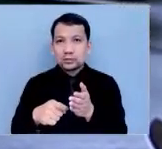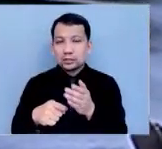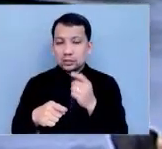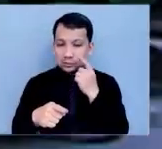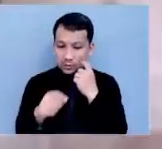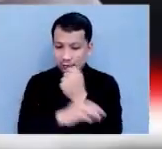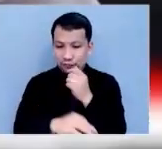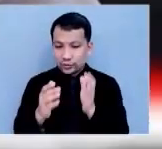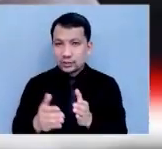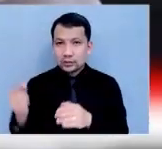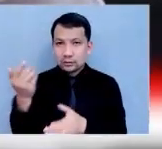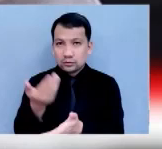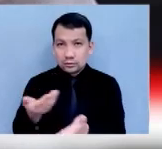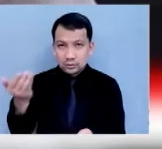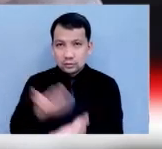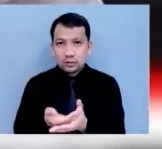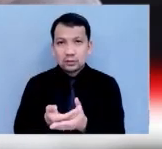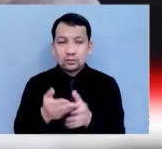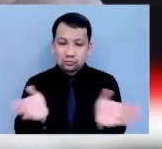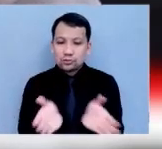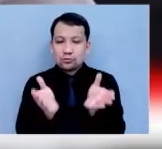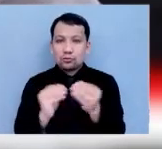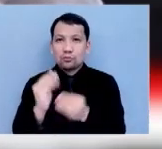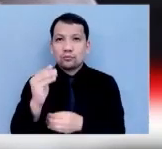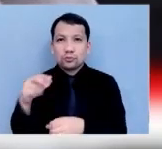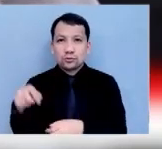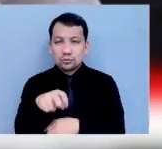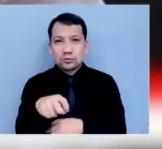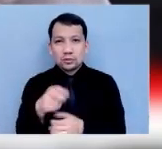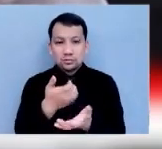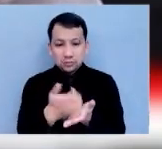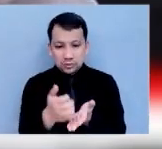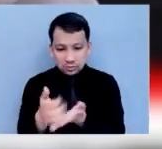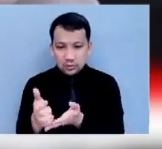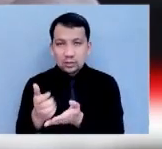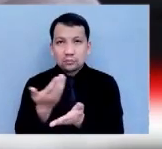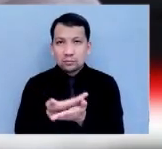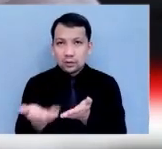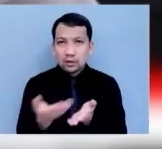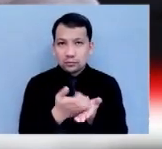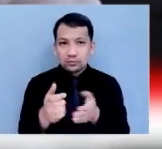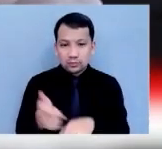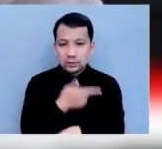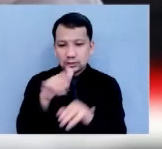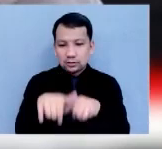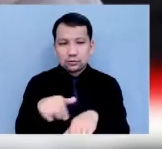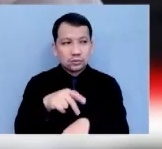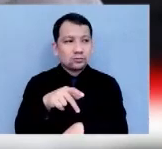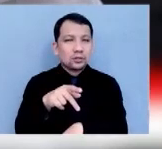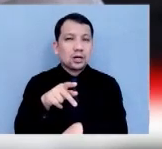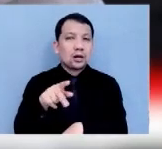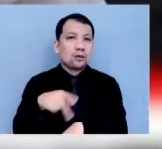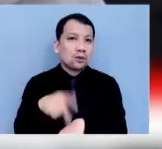turista. It will encourage tourists to actually spend more and stay longer, which means that this